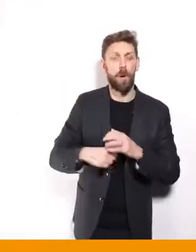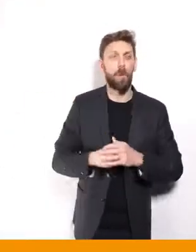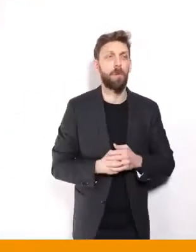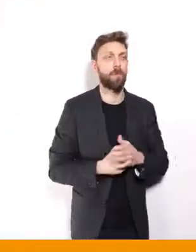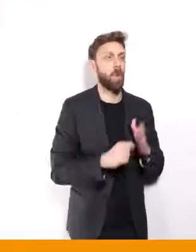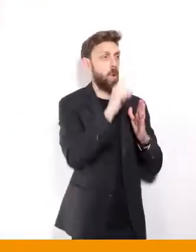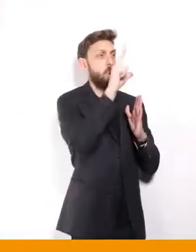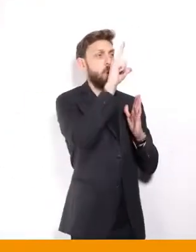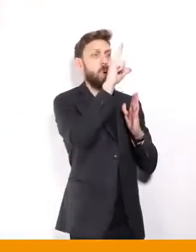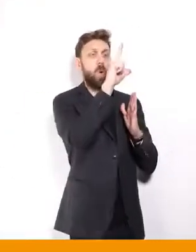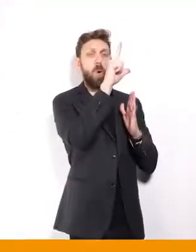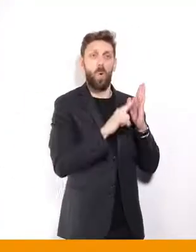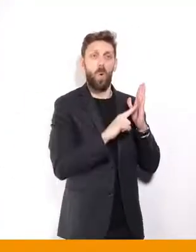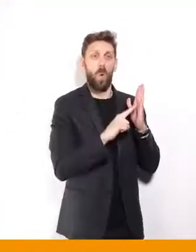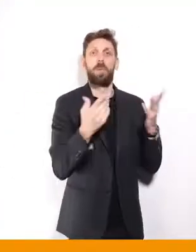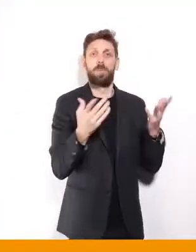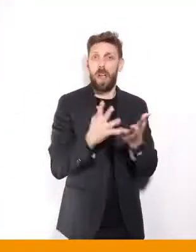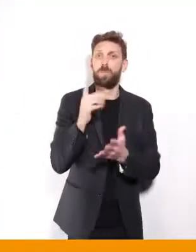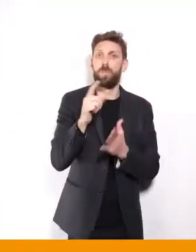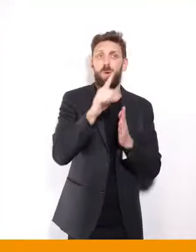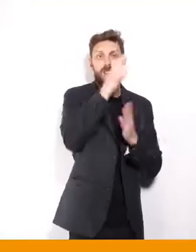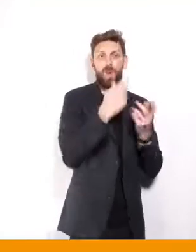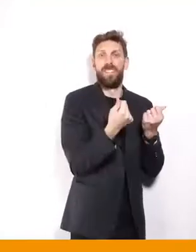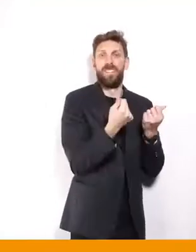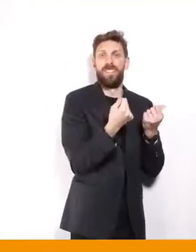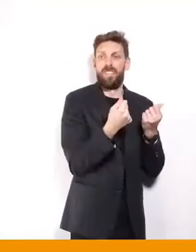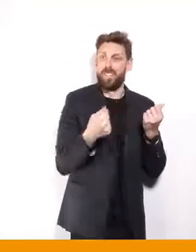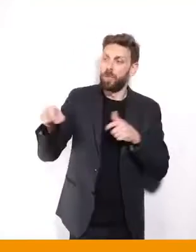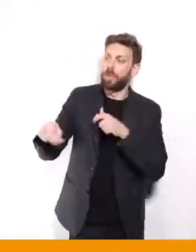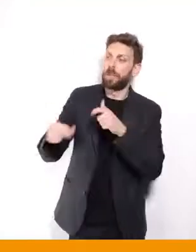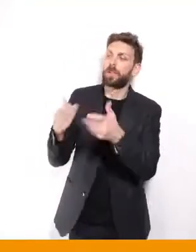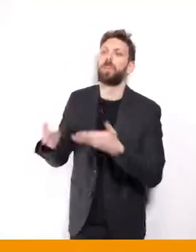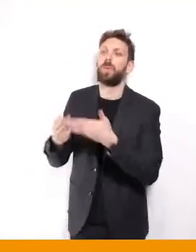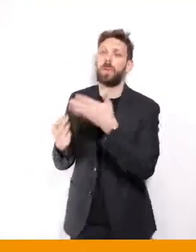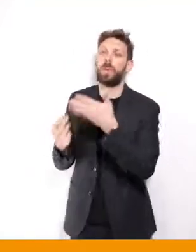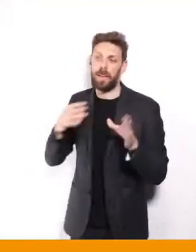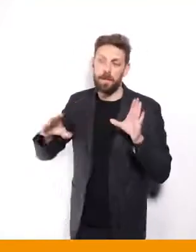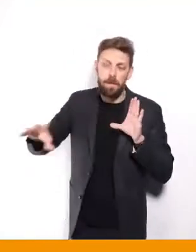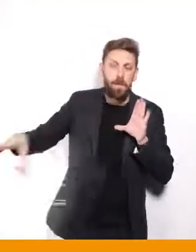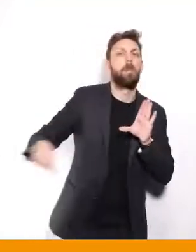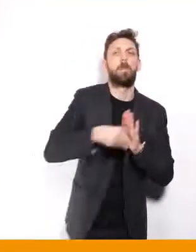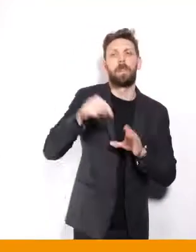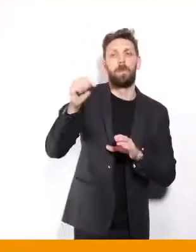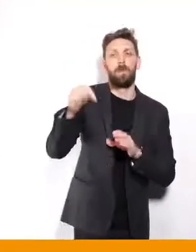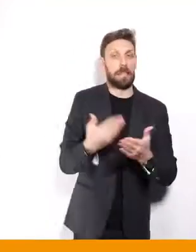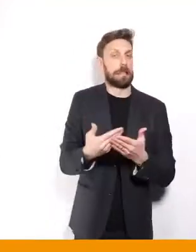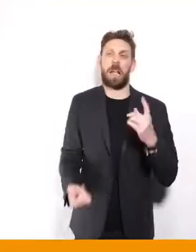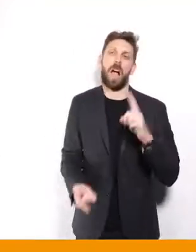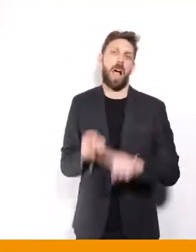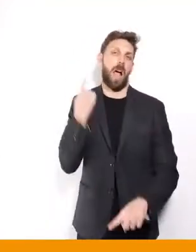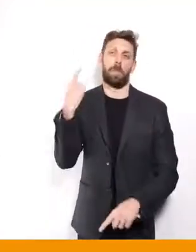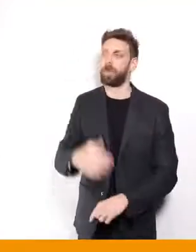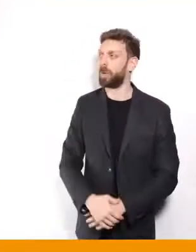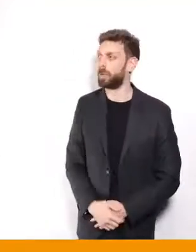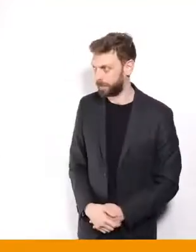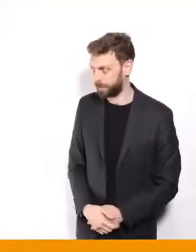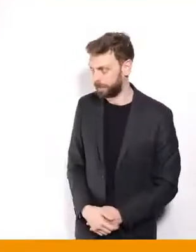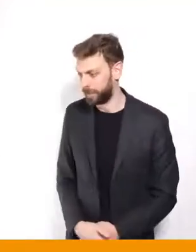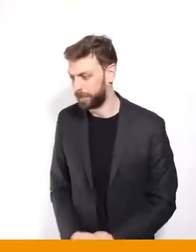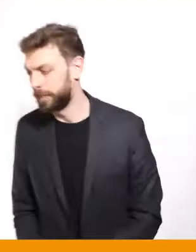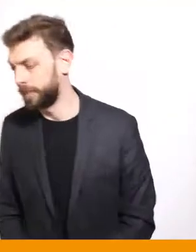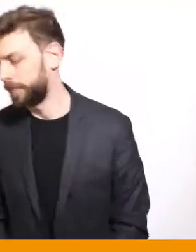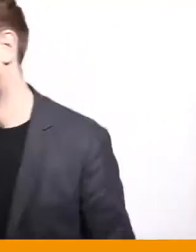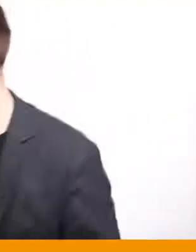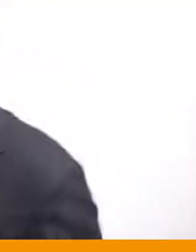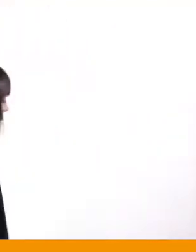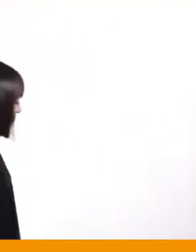projet de loi de finances. Ça me paraît essentiel. C'est un peu ce qu'on avait fait, si vous voulez, dans la loi Evasas,